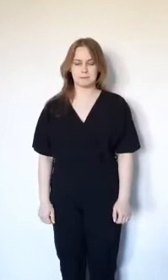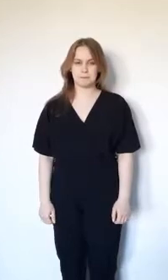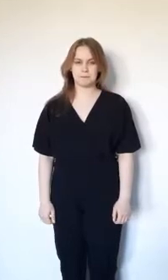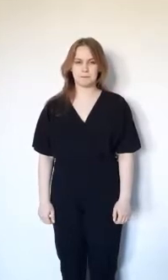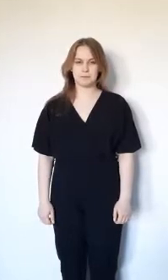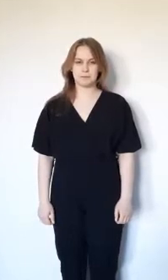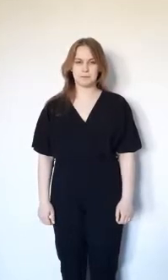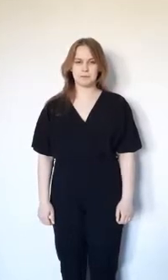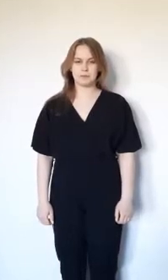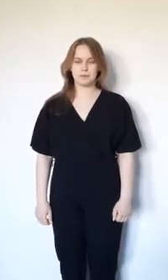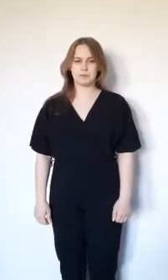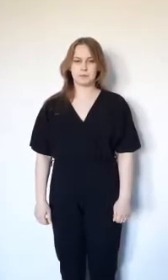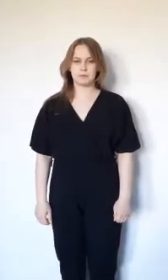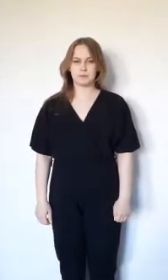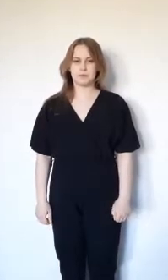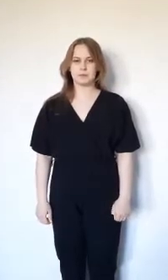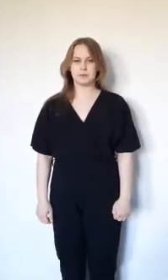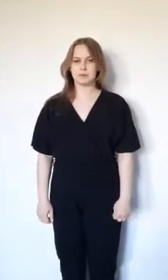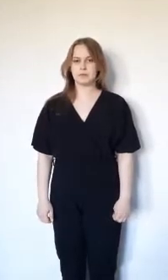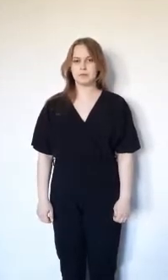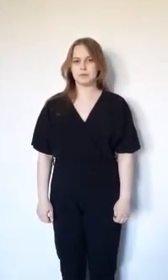ulicy.